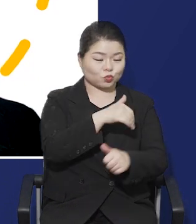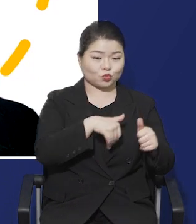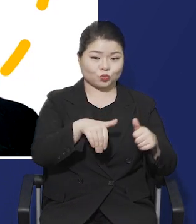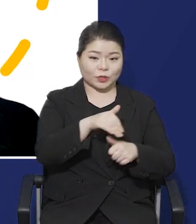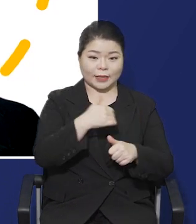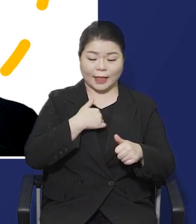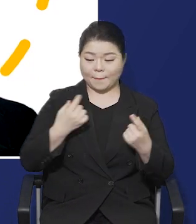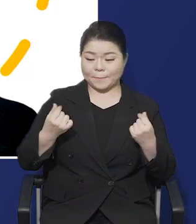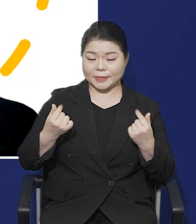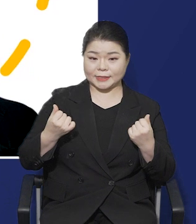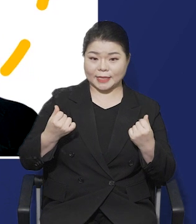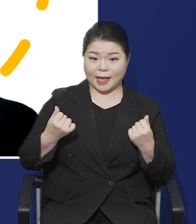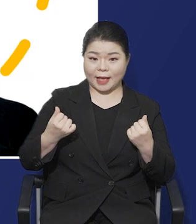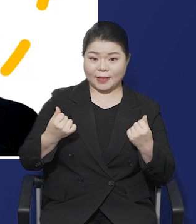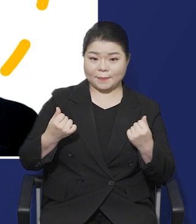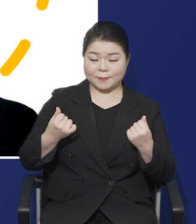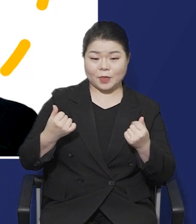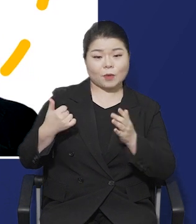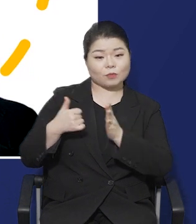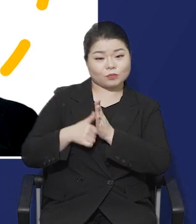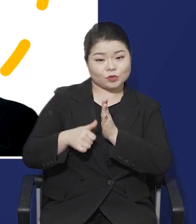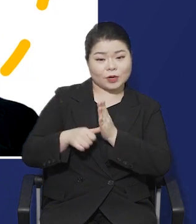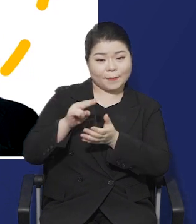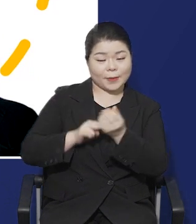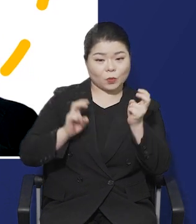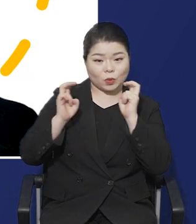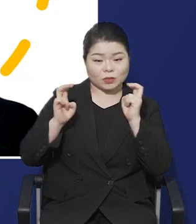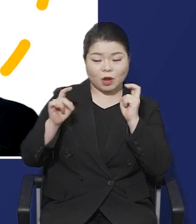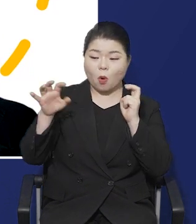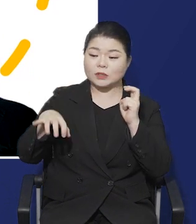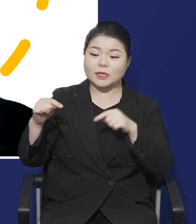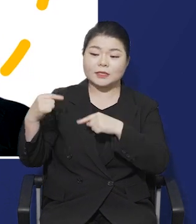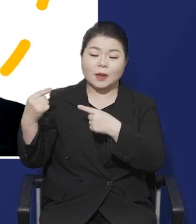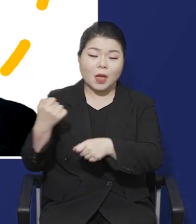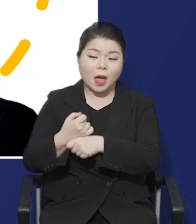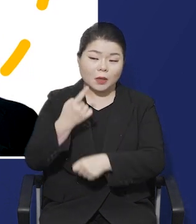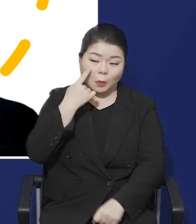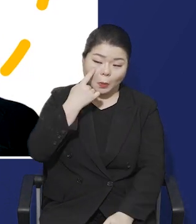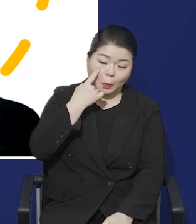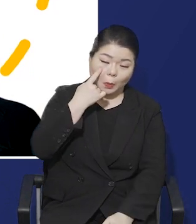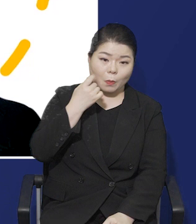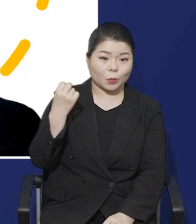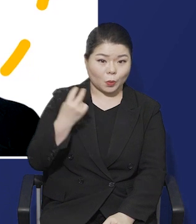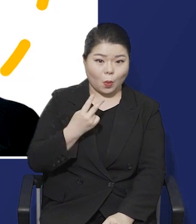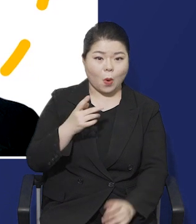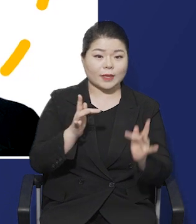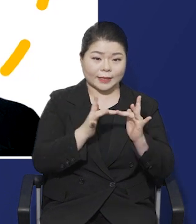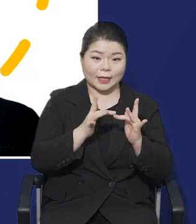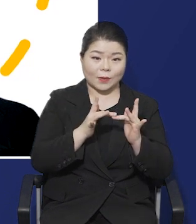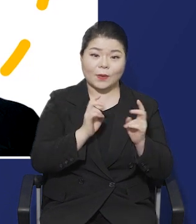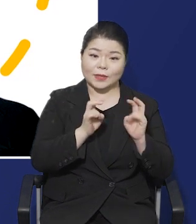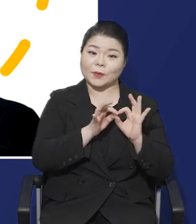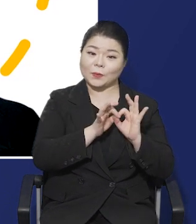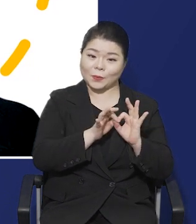있는 나와 유사한 동종업체들의 경쟁업체들이 어떤 전시에 참여하는지, 그리고 온라인 검색 등을